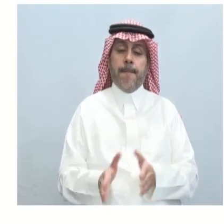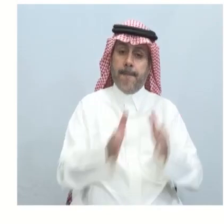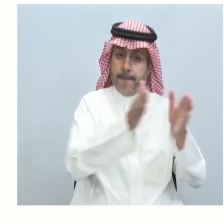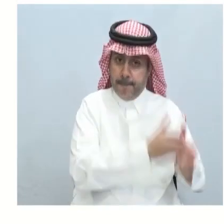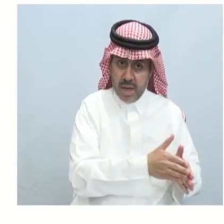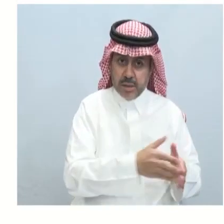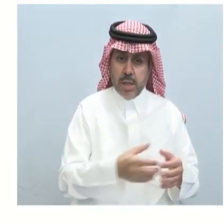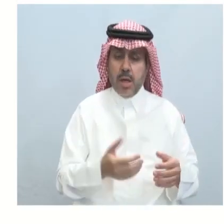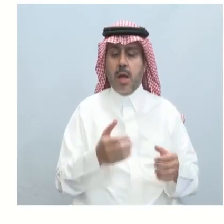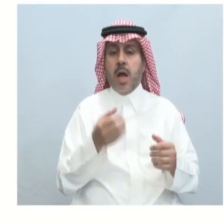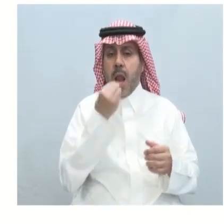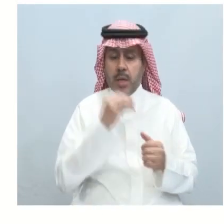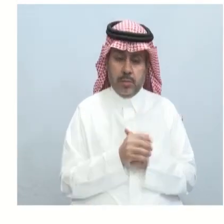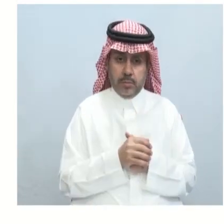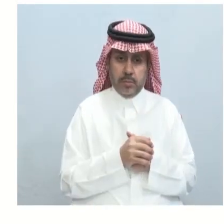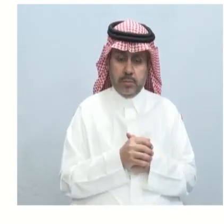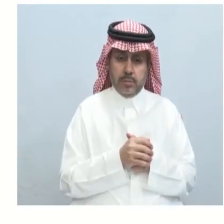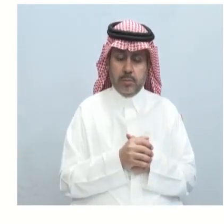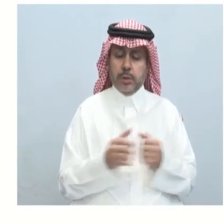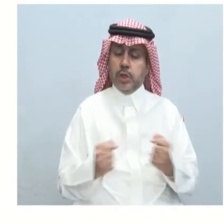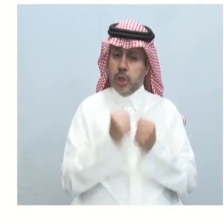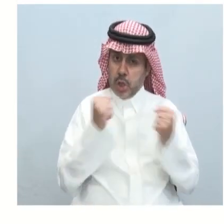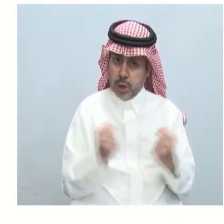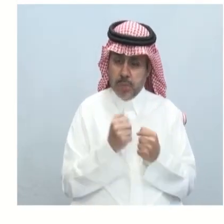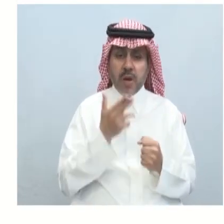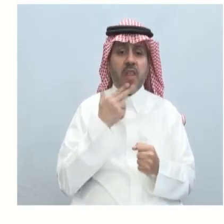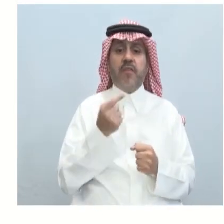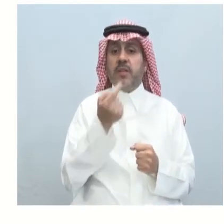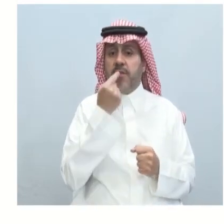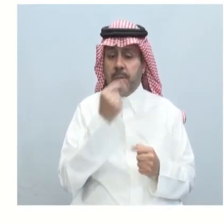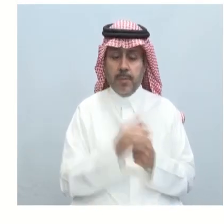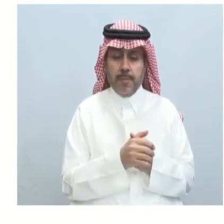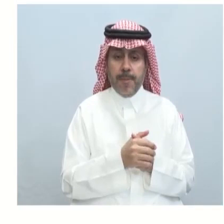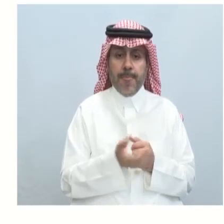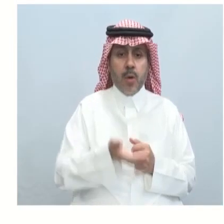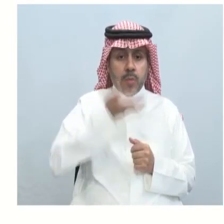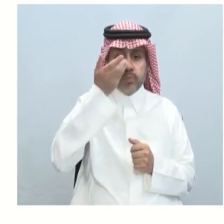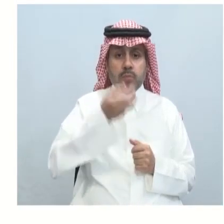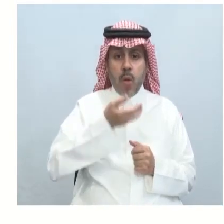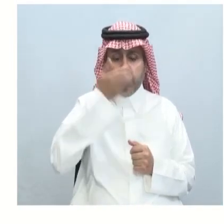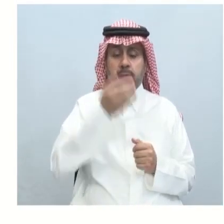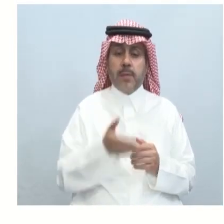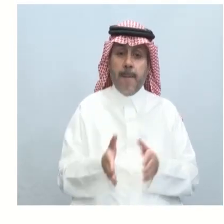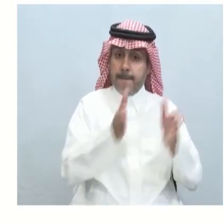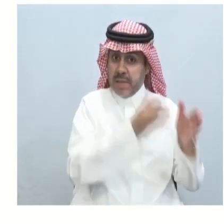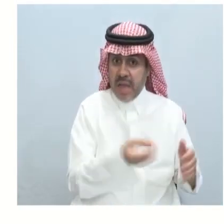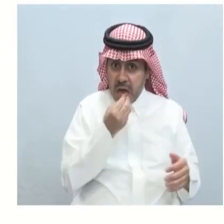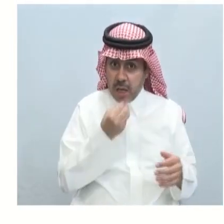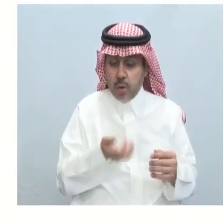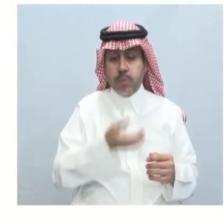صلى الله عليه وسلم يعتني بنظافه فمه فكان يغسل فمه بعد الاكل